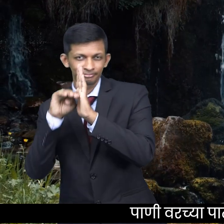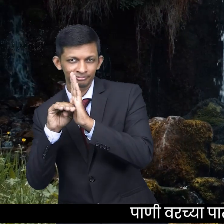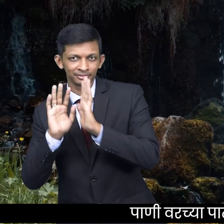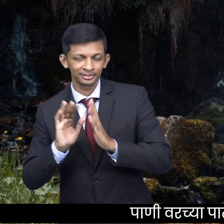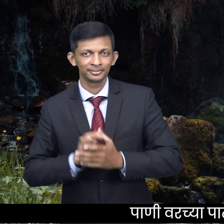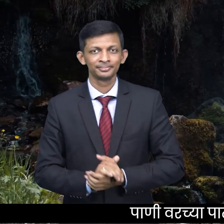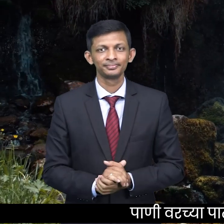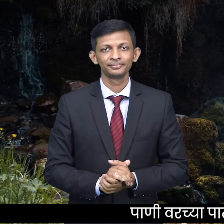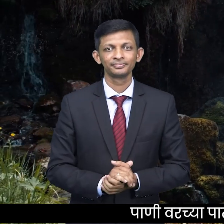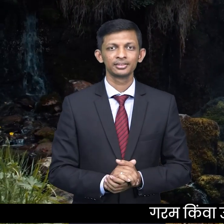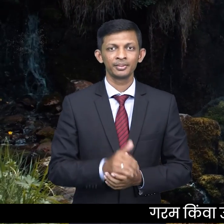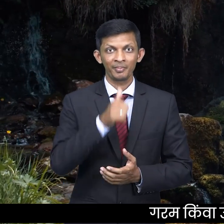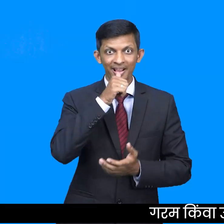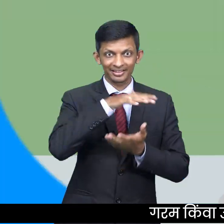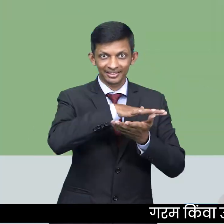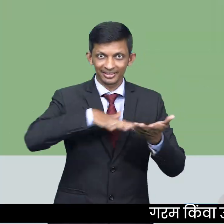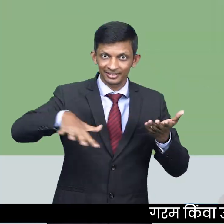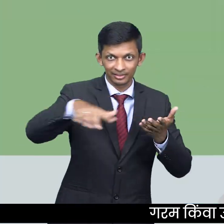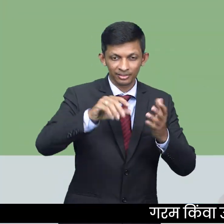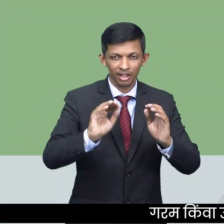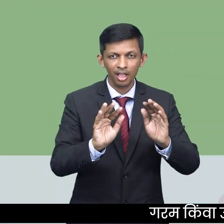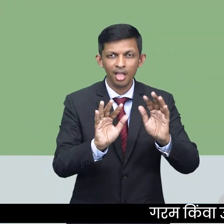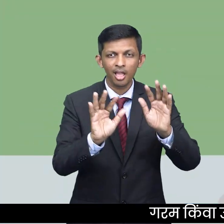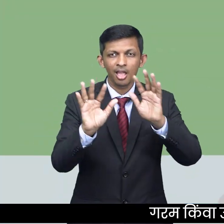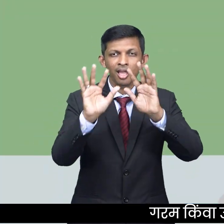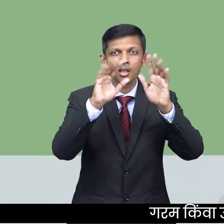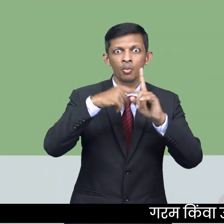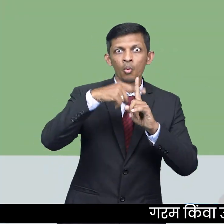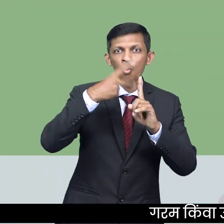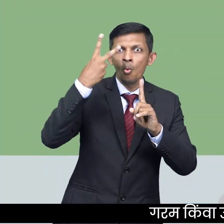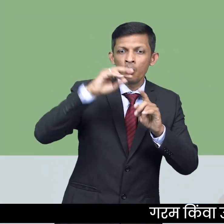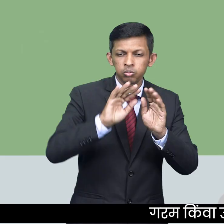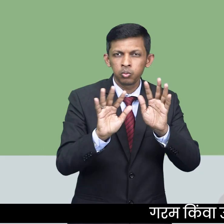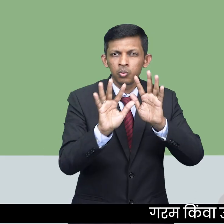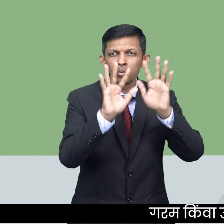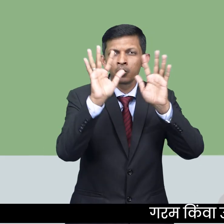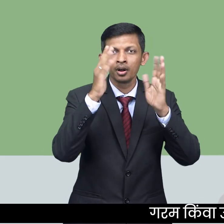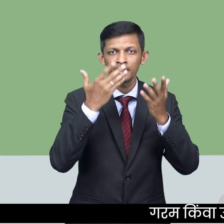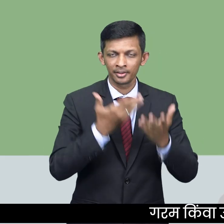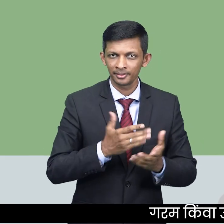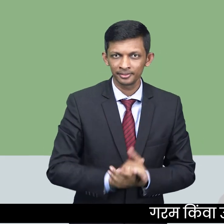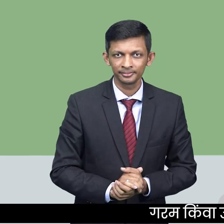पातळीपासून खालच्या पातळीकडे वाहते. गरम किंवा उकळल्यावर पाणी बाष्पीभवन होते.